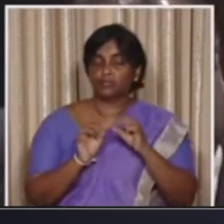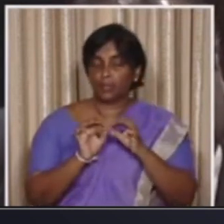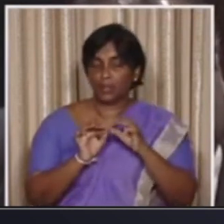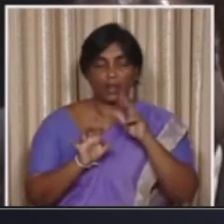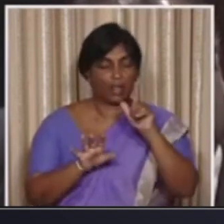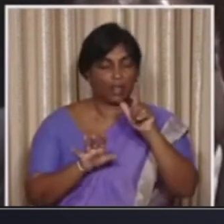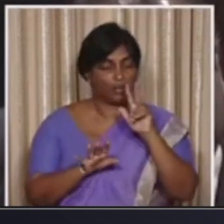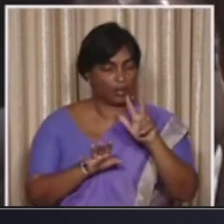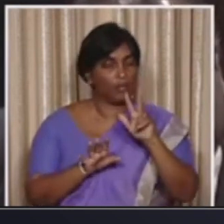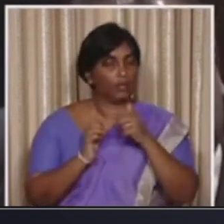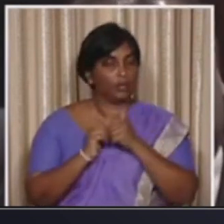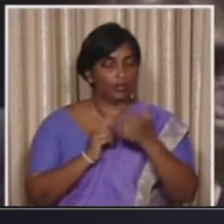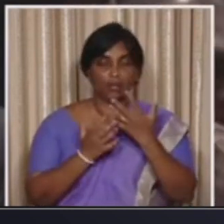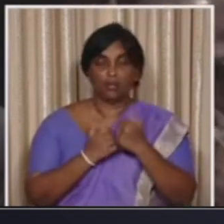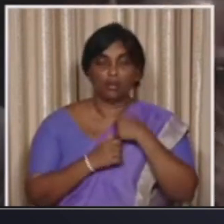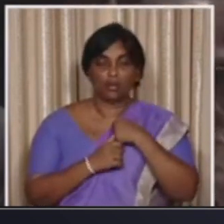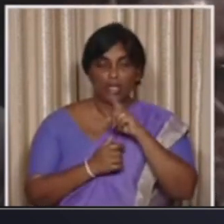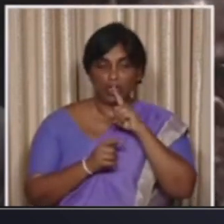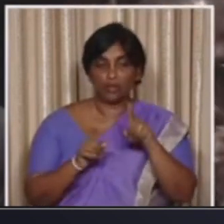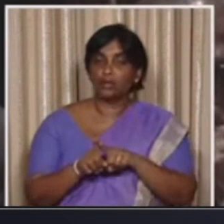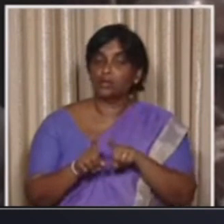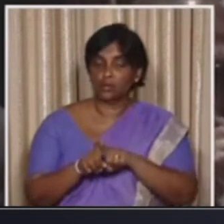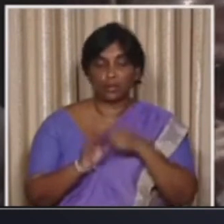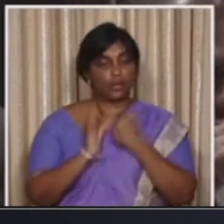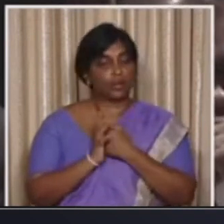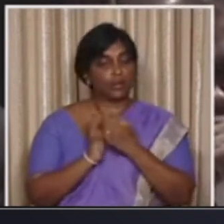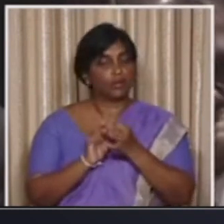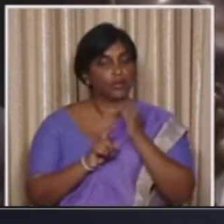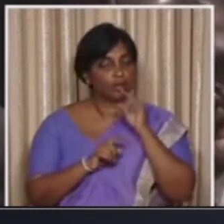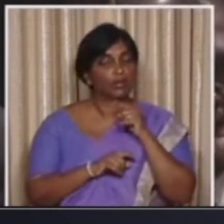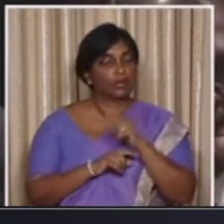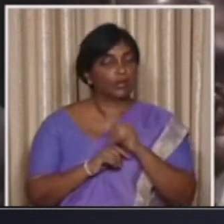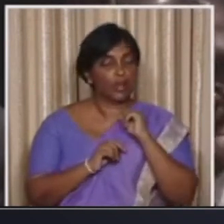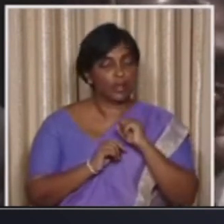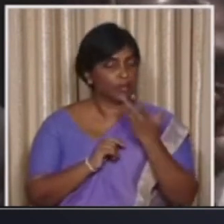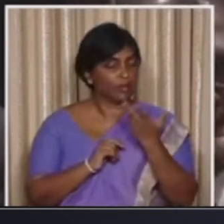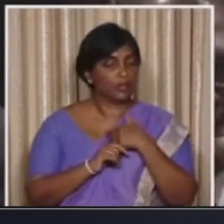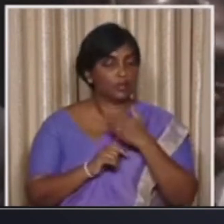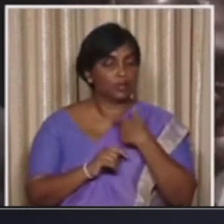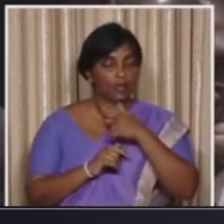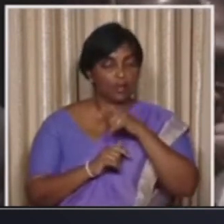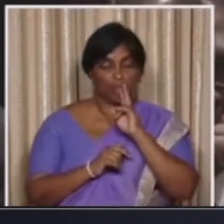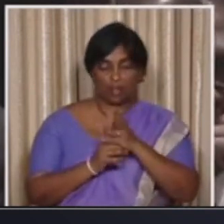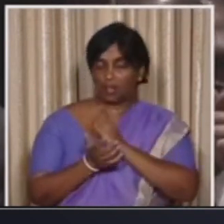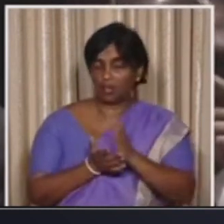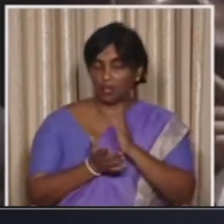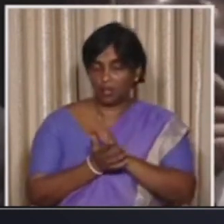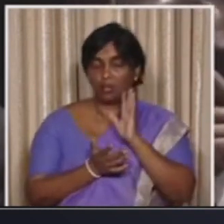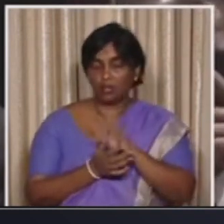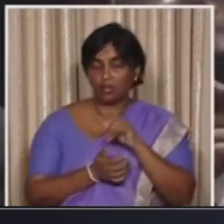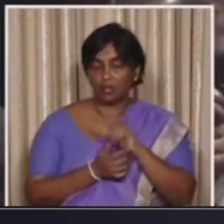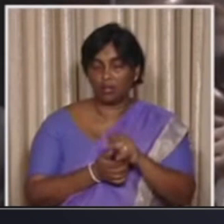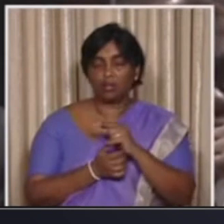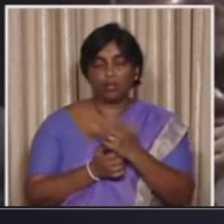79ක් ගන්න ක්‍රමයක් තියෙනවා මම කියපු විදිහට ගරු සභාපතිතුමනි ඇයි බැරි පොලු තියපු උන්ගේ ණය ගවන්න කියලා